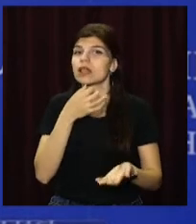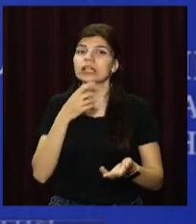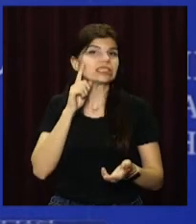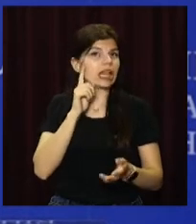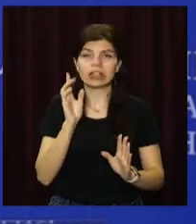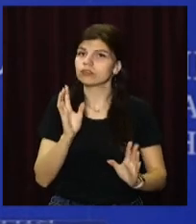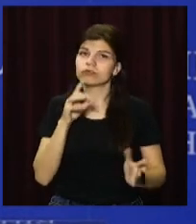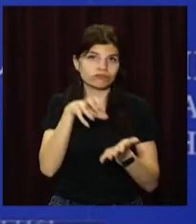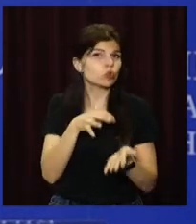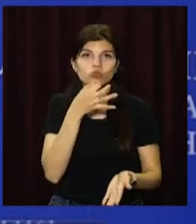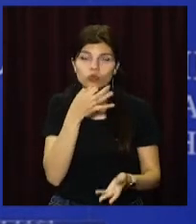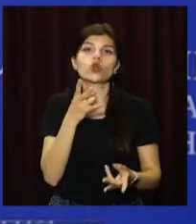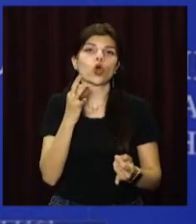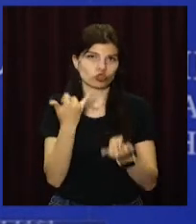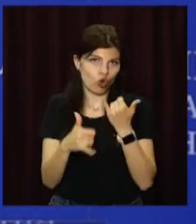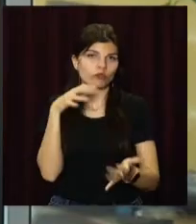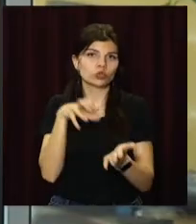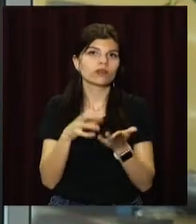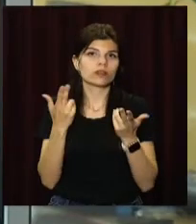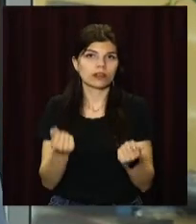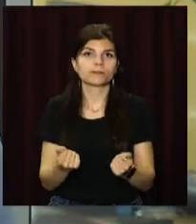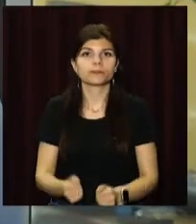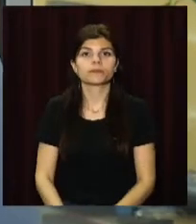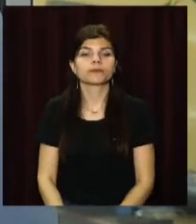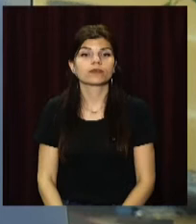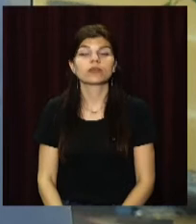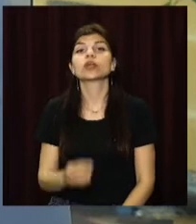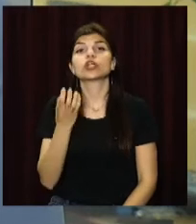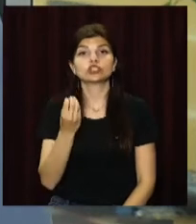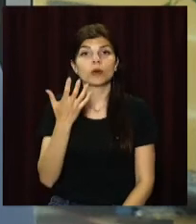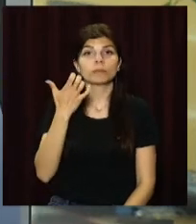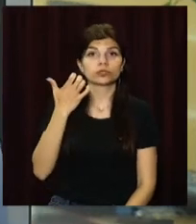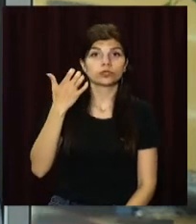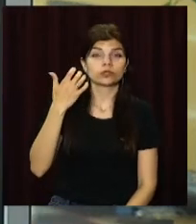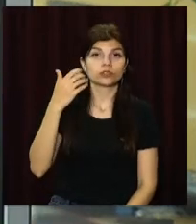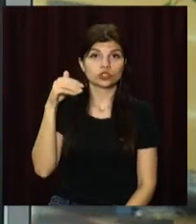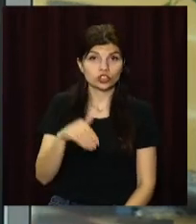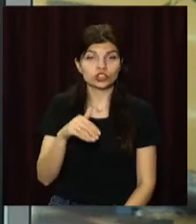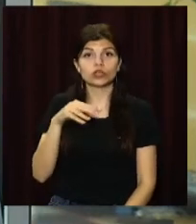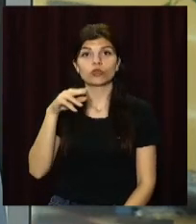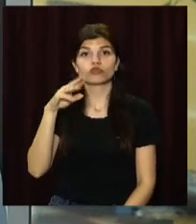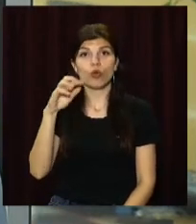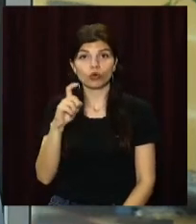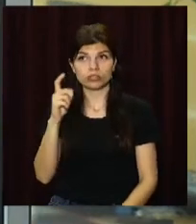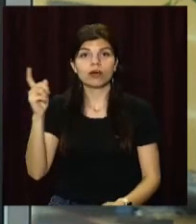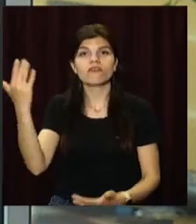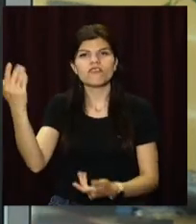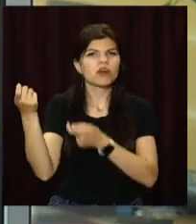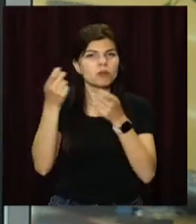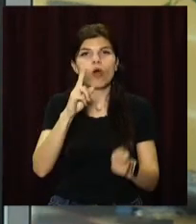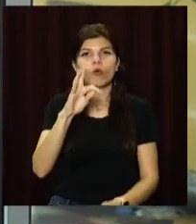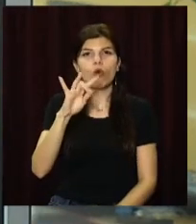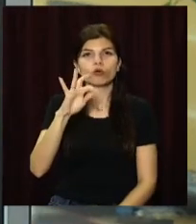відповідаємо чітко жовтій зоні. Ще 500 тисяч доз CoronaVac прибули в Україну. Тепер за